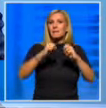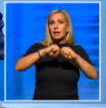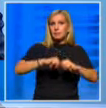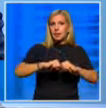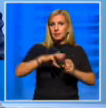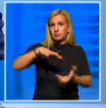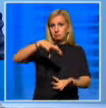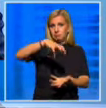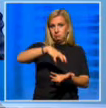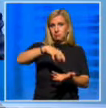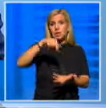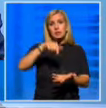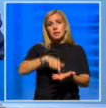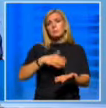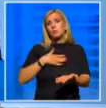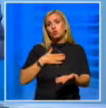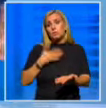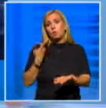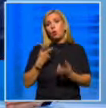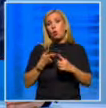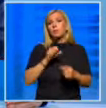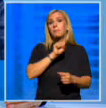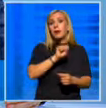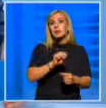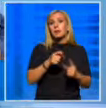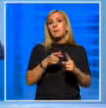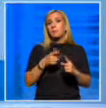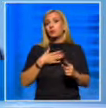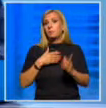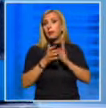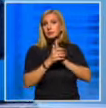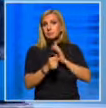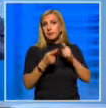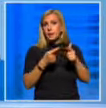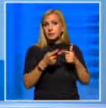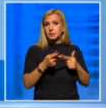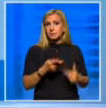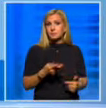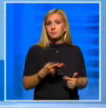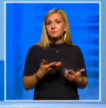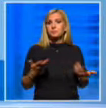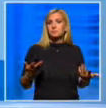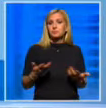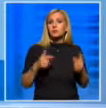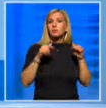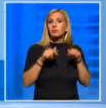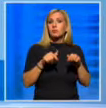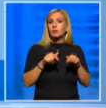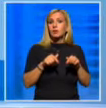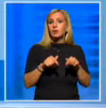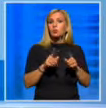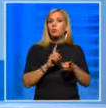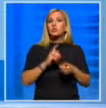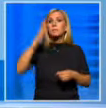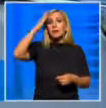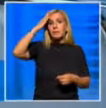има лица, които да са от партиите, могат да бъдат експерти. С други думи, този